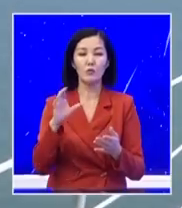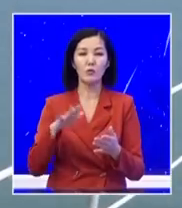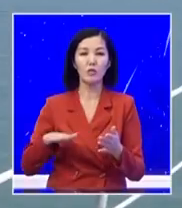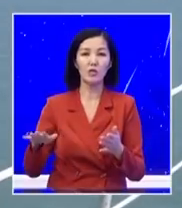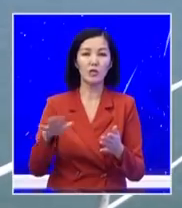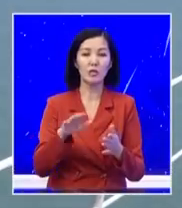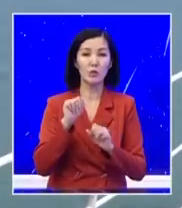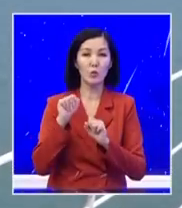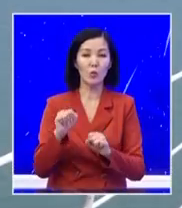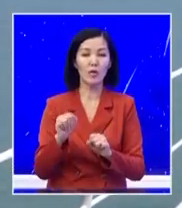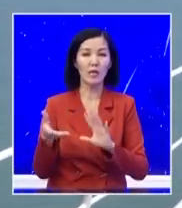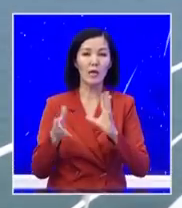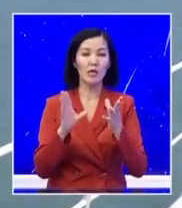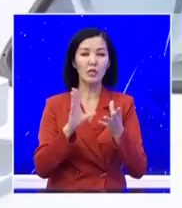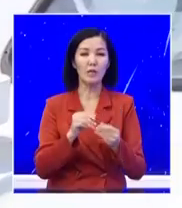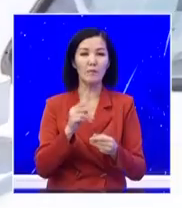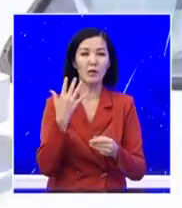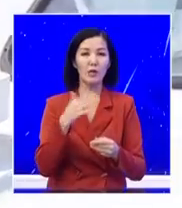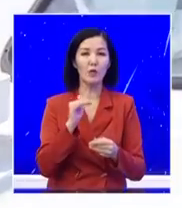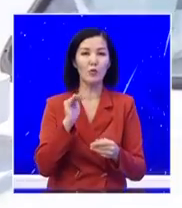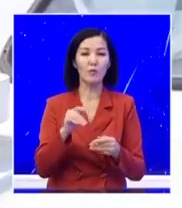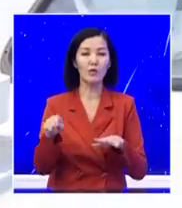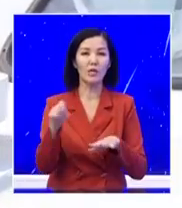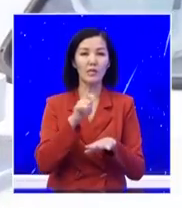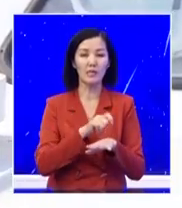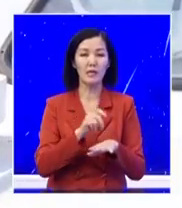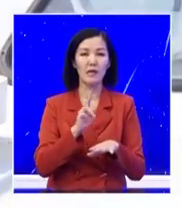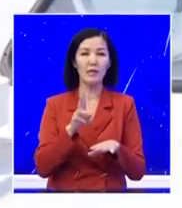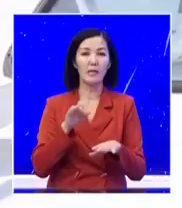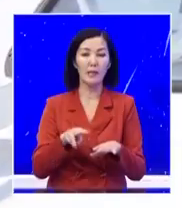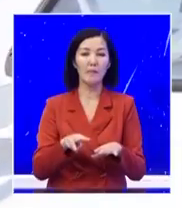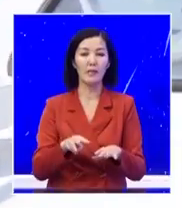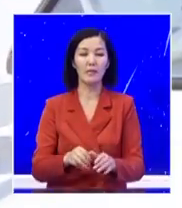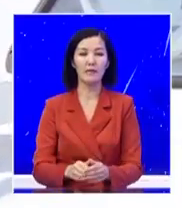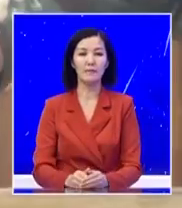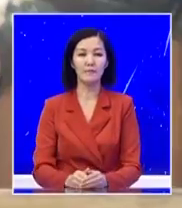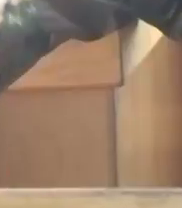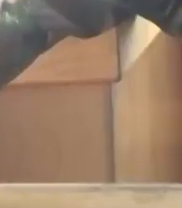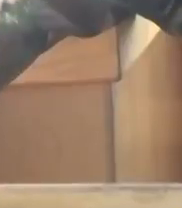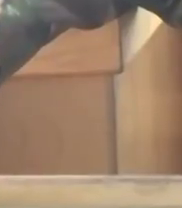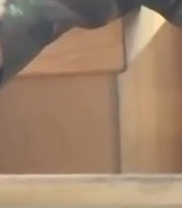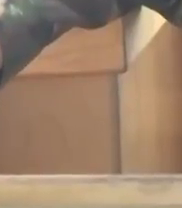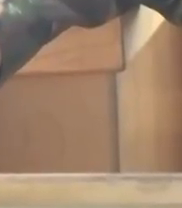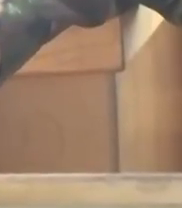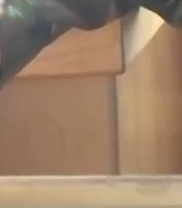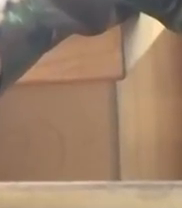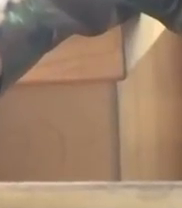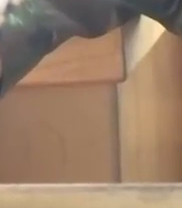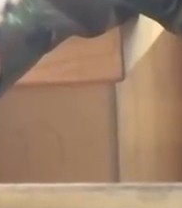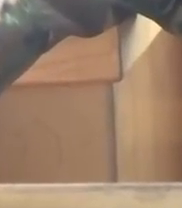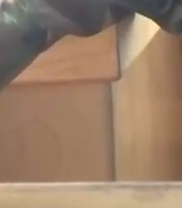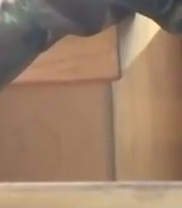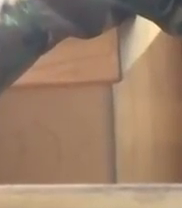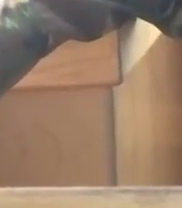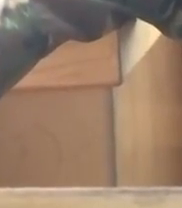бөлігі бар. Олардың жалпы аумағы 50 мың шаршы шақырымды құрайды. Меруерт Қыдырбайқызы, Назгүл Бошан, Мәулен Еспеков, Жетісу